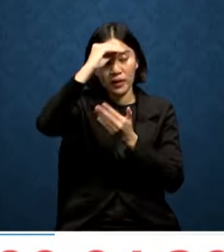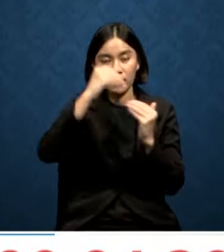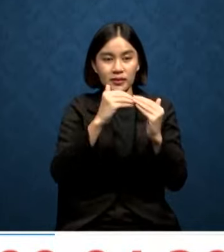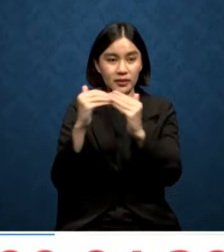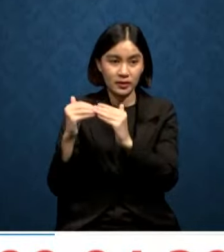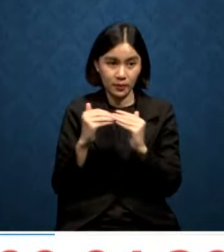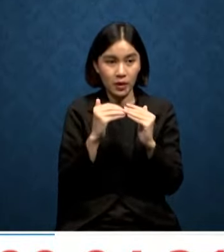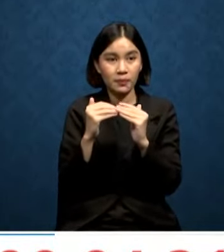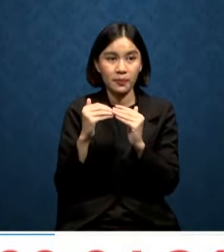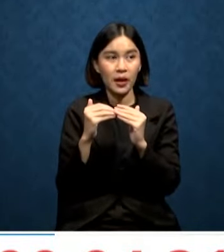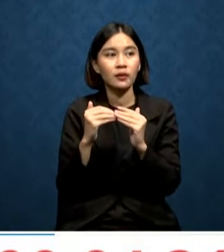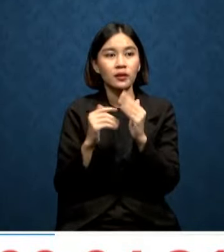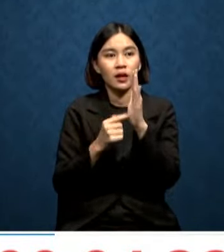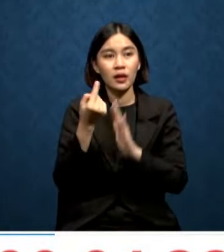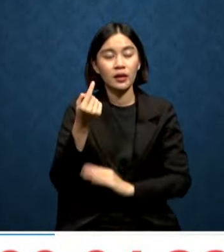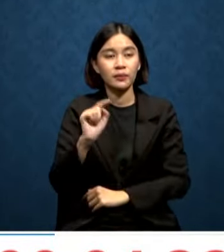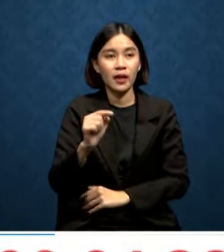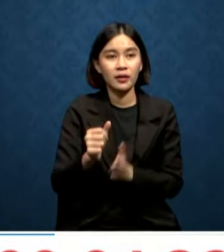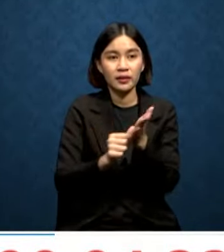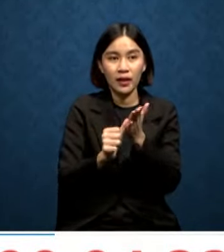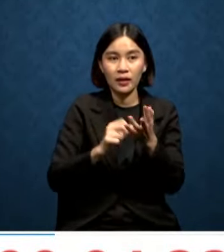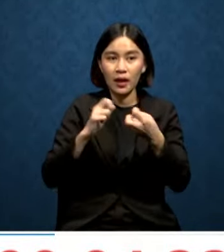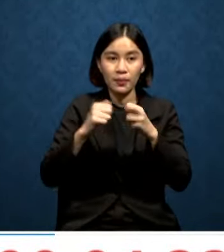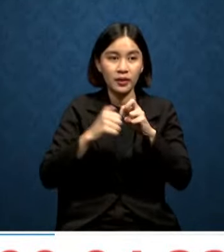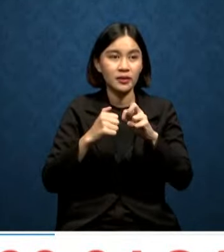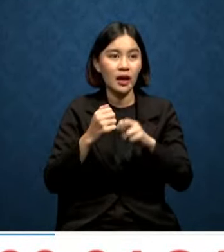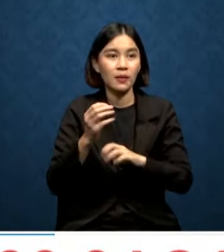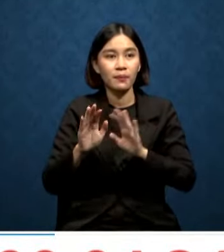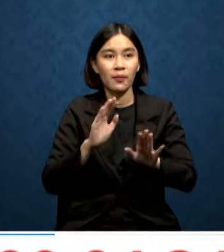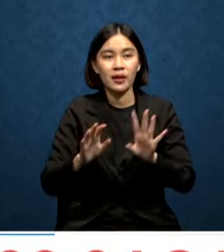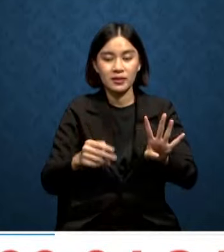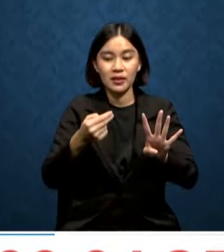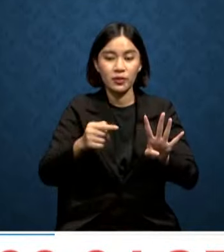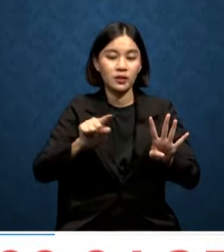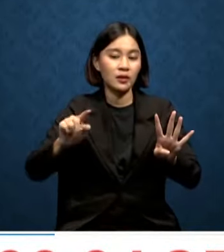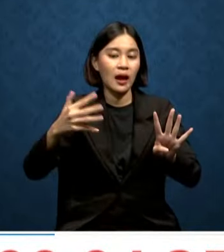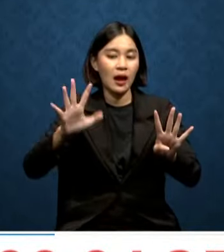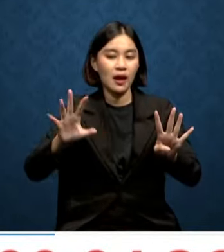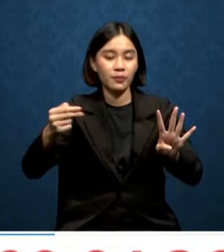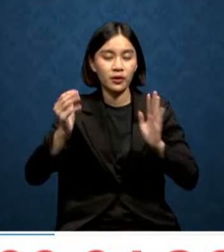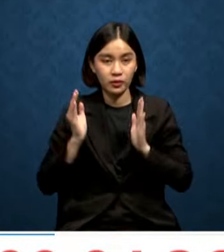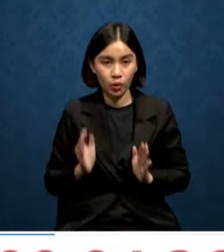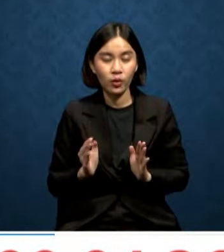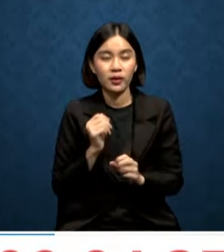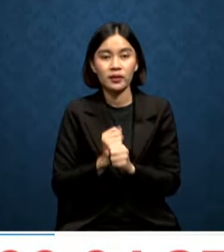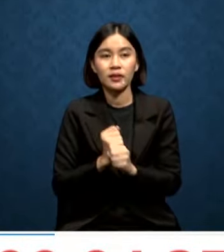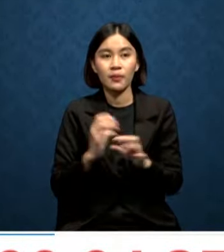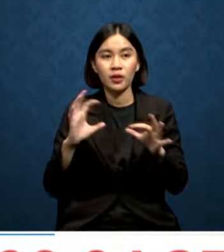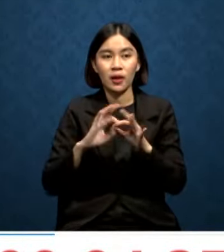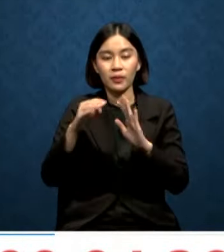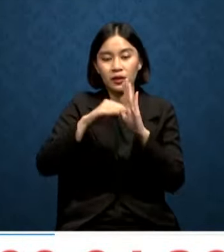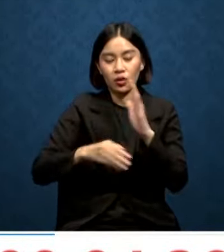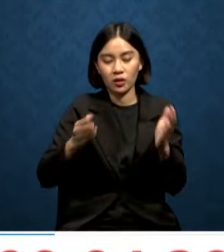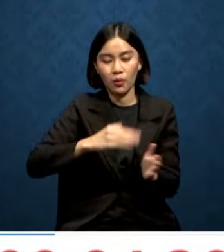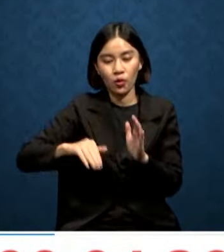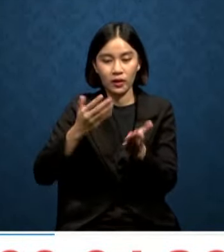ครับในช่วงต้นเนี่ยก็ยังแก้ไขปัญหาได้ปีนึงหลัก 4-50,000 คนนะครับแต่เราก็จะเร่งรัดในเรื่องของกระบวนการงบประมาณเ